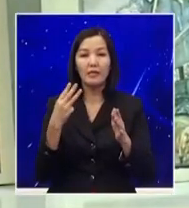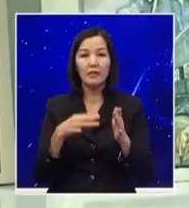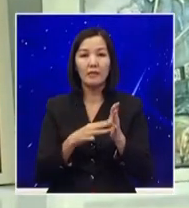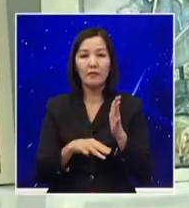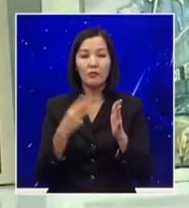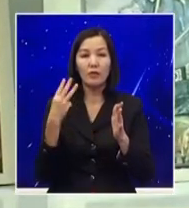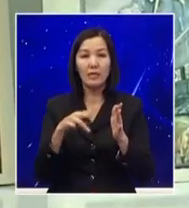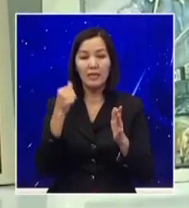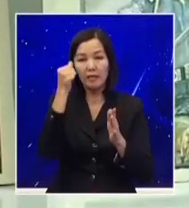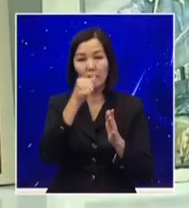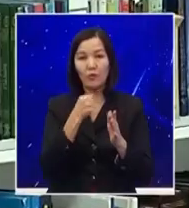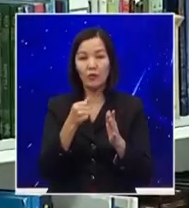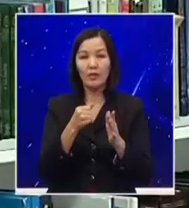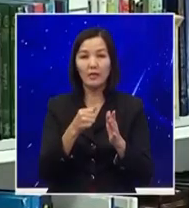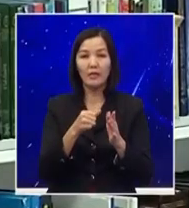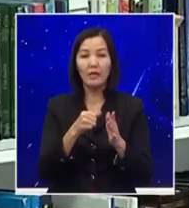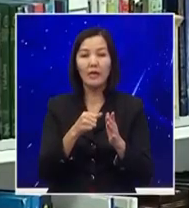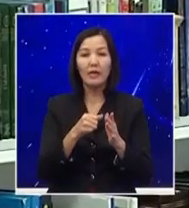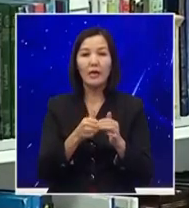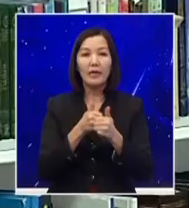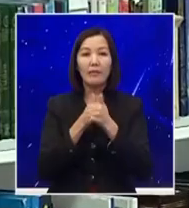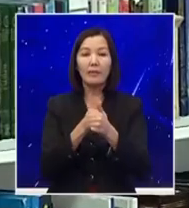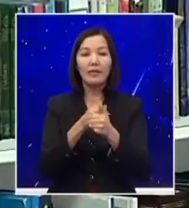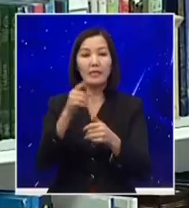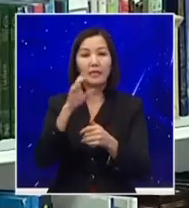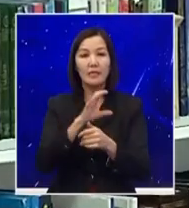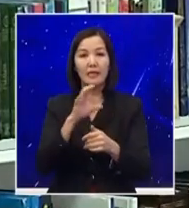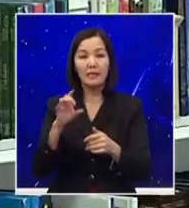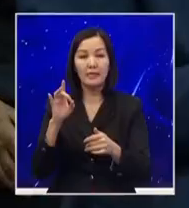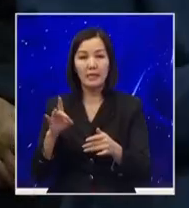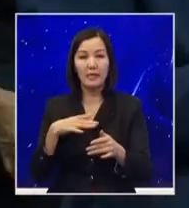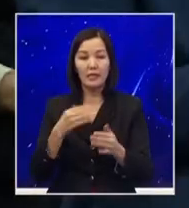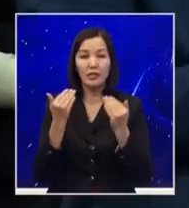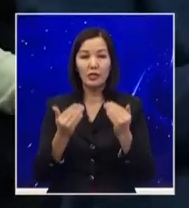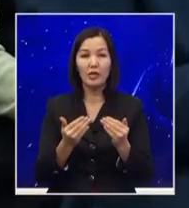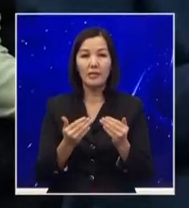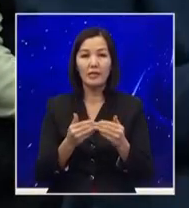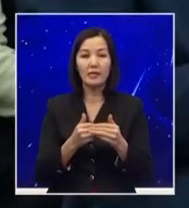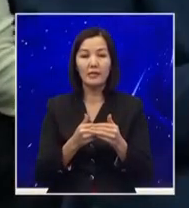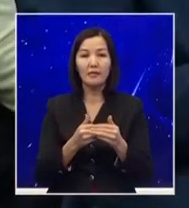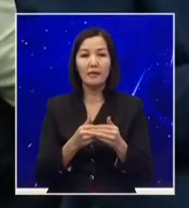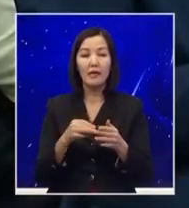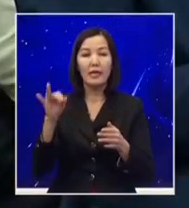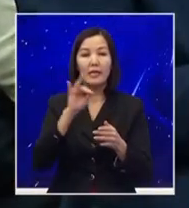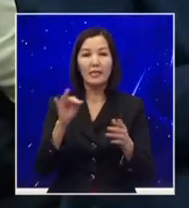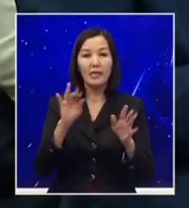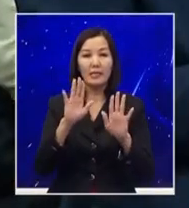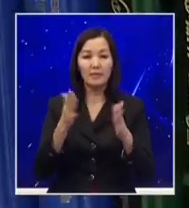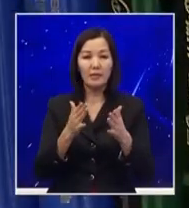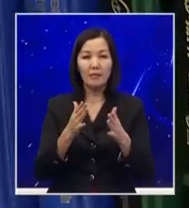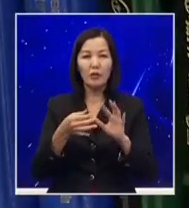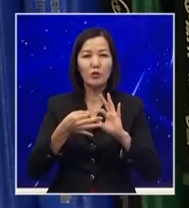года, направленное против репрессий советской власти. Однако, как заверяют издатели, сведения об историческом событии не были